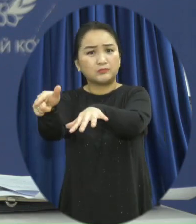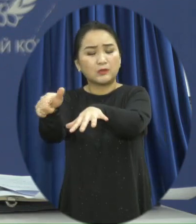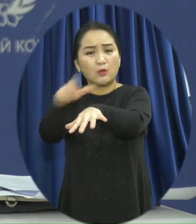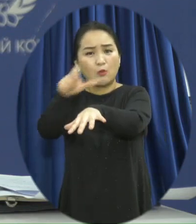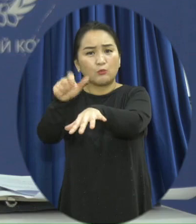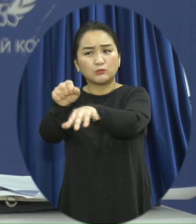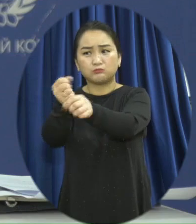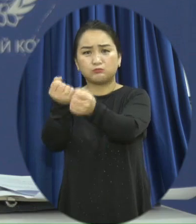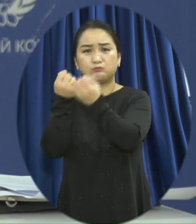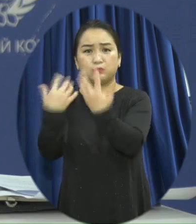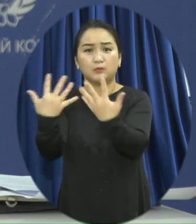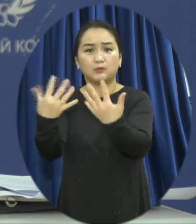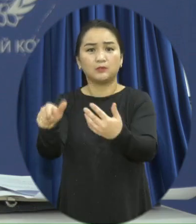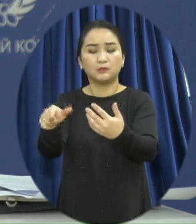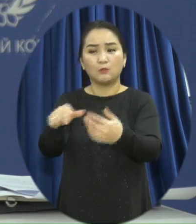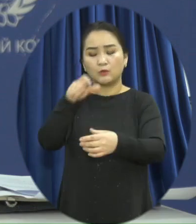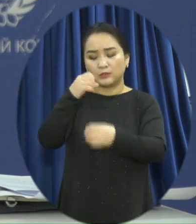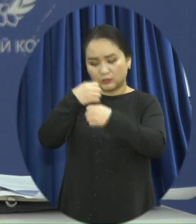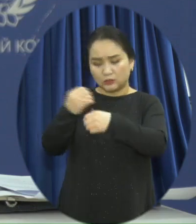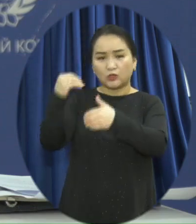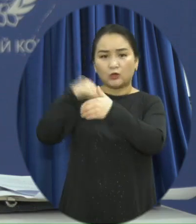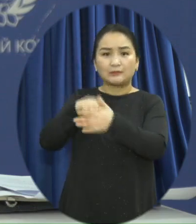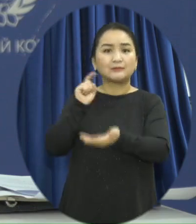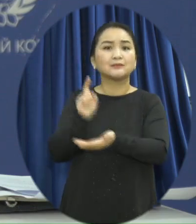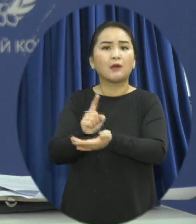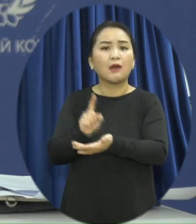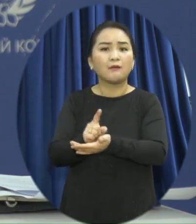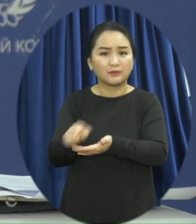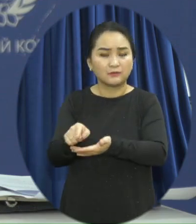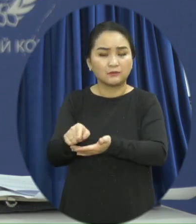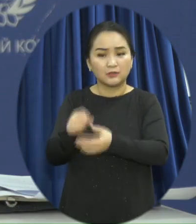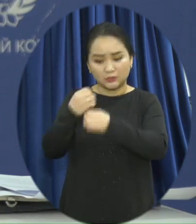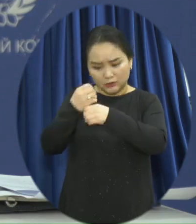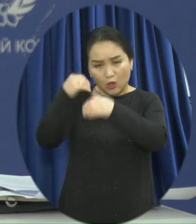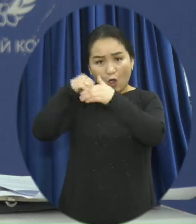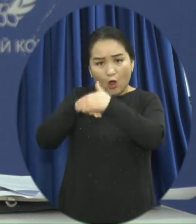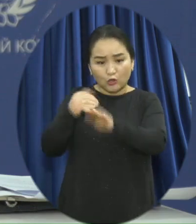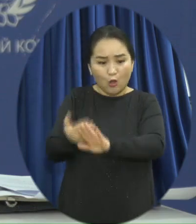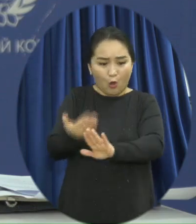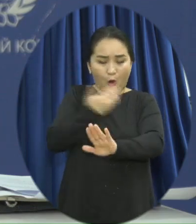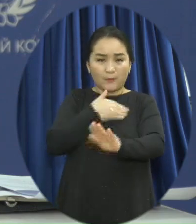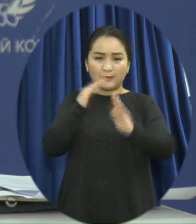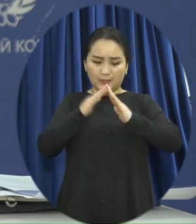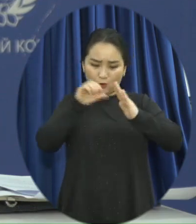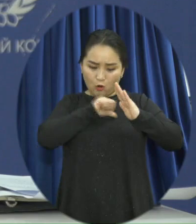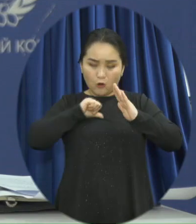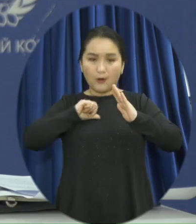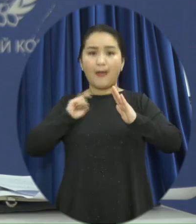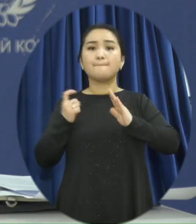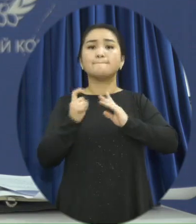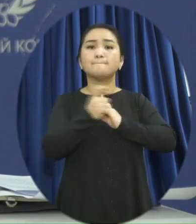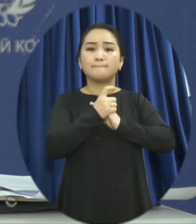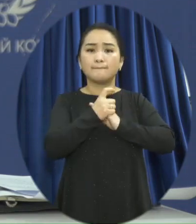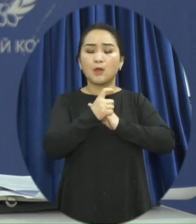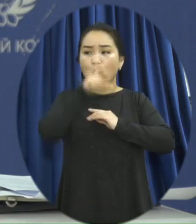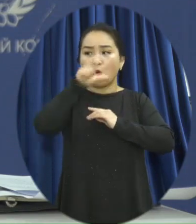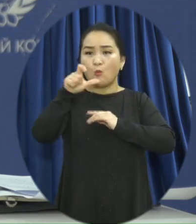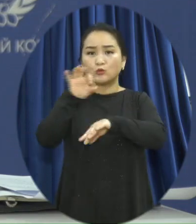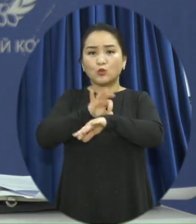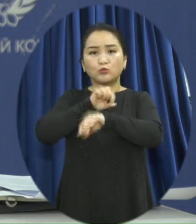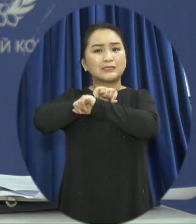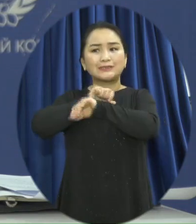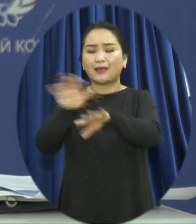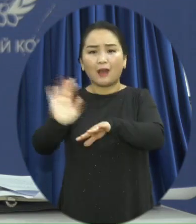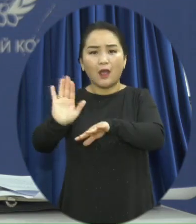хамрагдах шаардлагатай. Шинжилгээнд хамрагдахаас өмнө хамгийн нэгдүгээр гэртэ байх шаардлагатай байна. Бусад халдвар тараахын тулд гэртэ байх